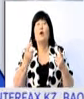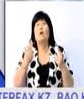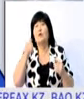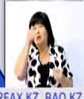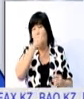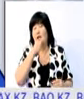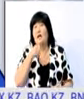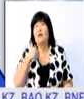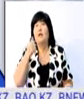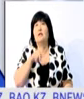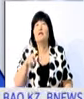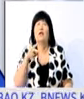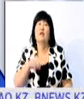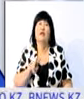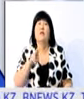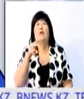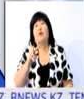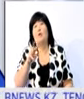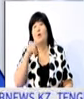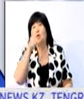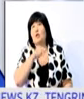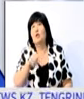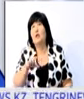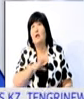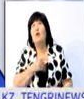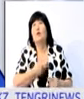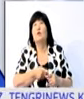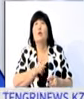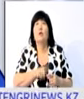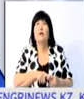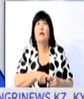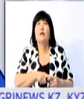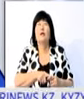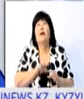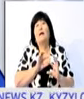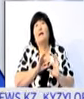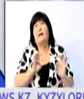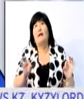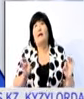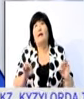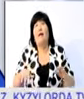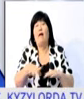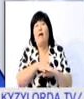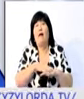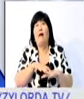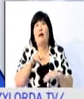болды, 2003-2003 жылдар басы қазақстан облысы үшін. Сонда керемет халық тұрады.